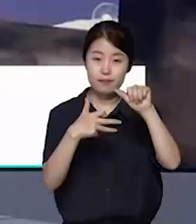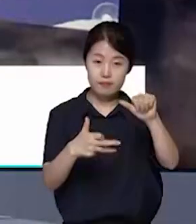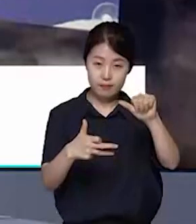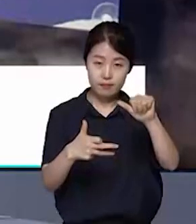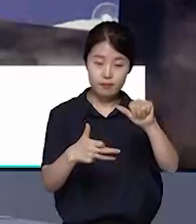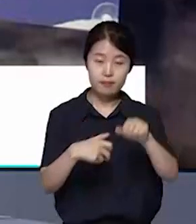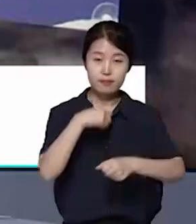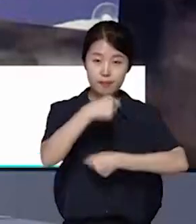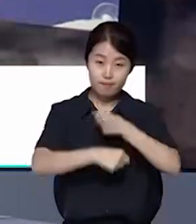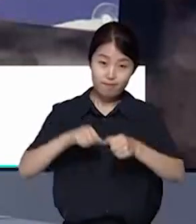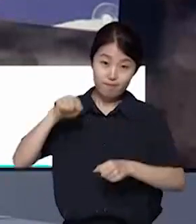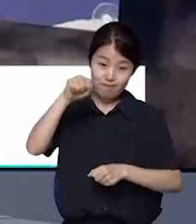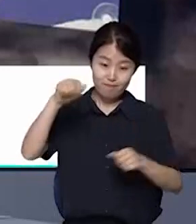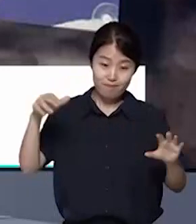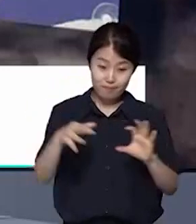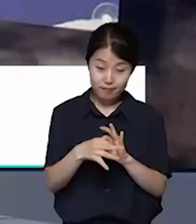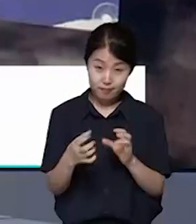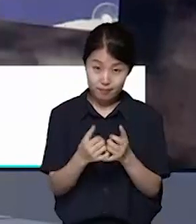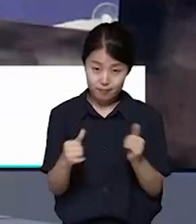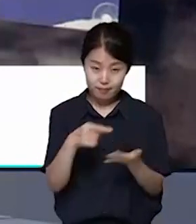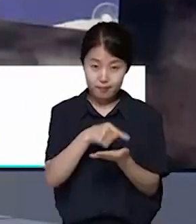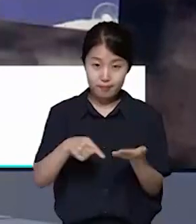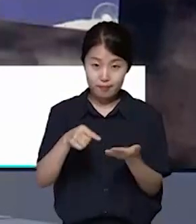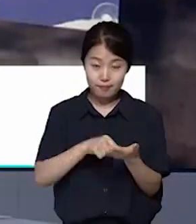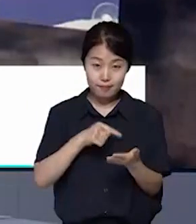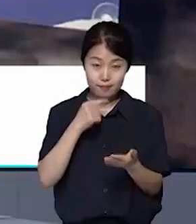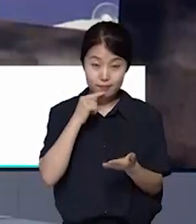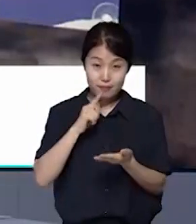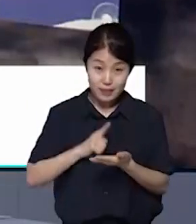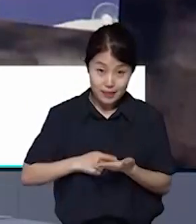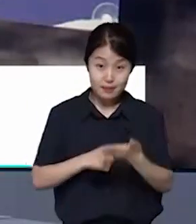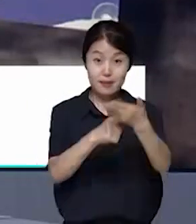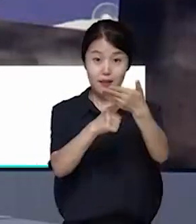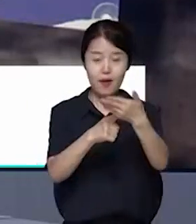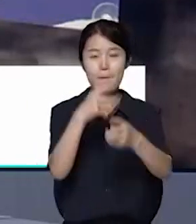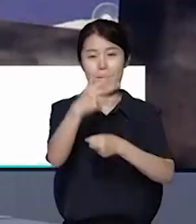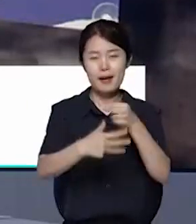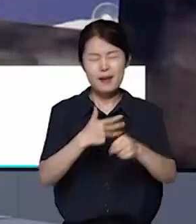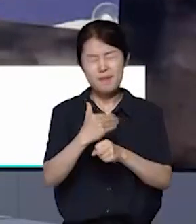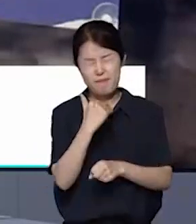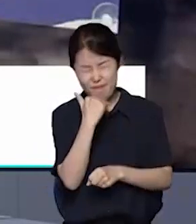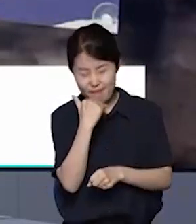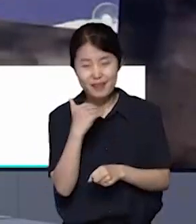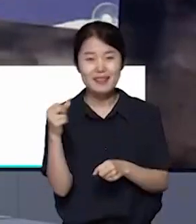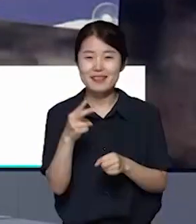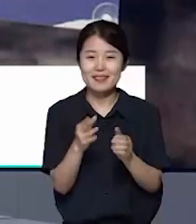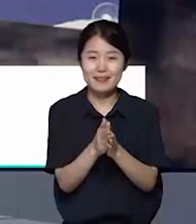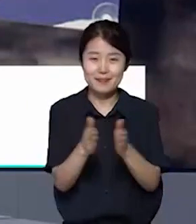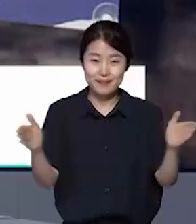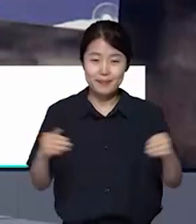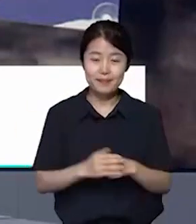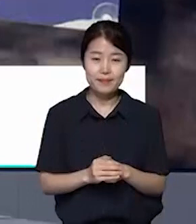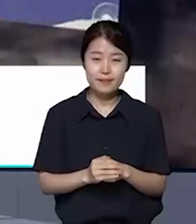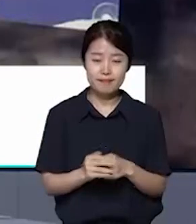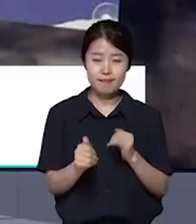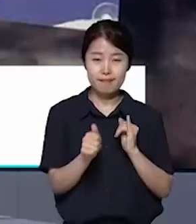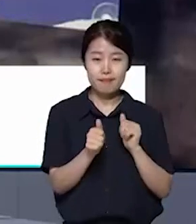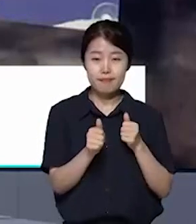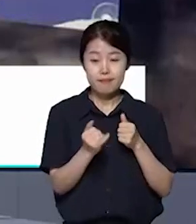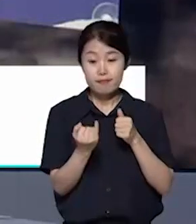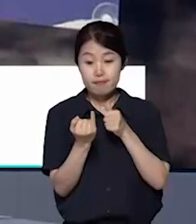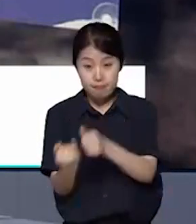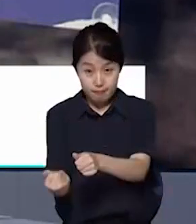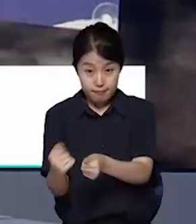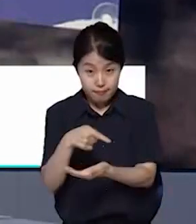5.18 민주화운동 관련자들에 대한 보상신청이 8년 만에 재개됐습니다. 계엄군 성폭력 피해자들도 5.18